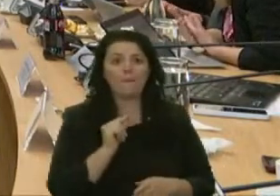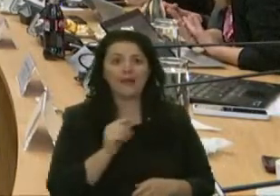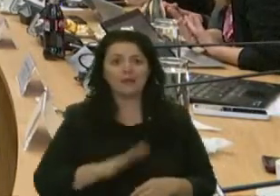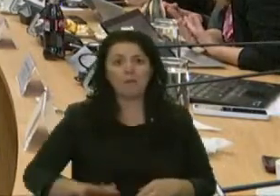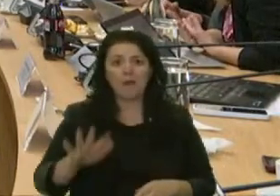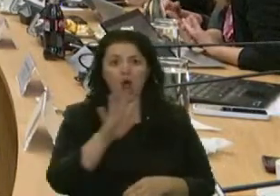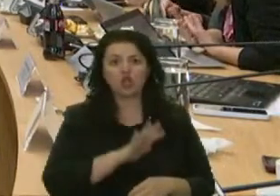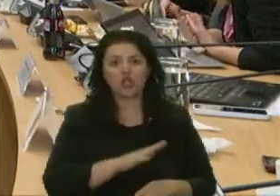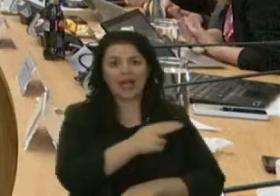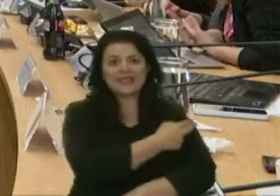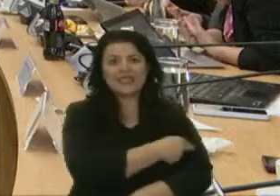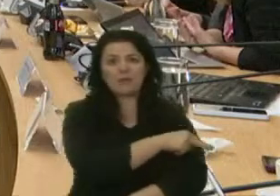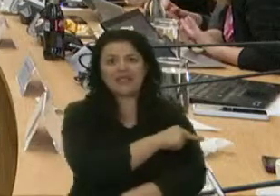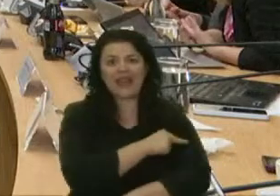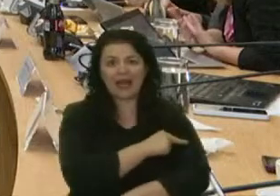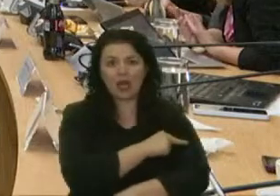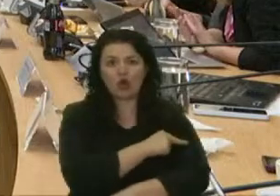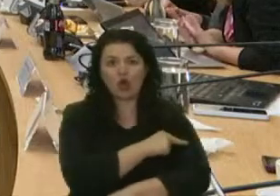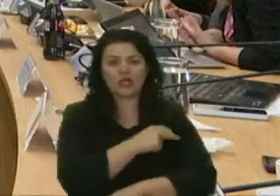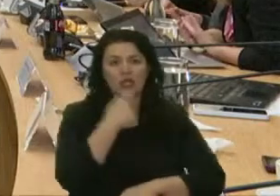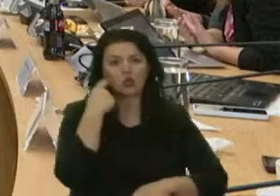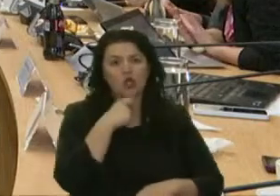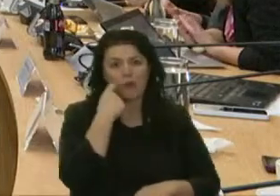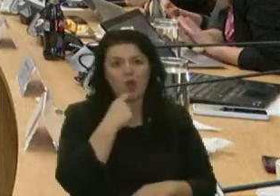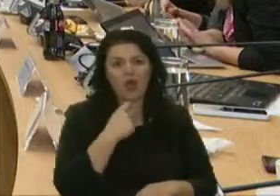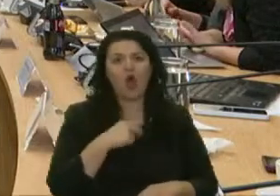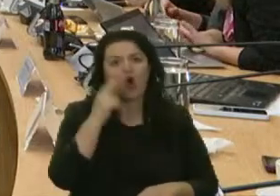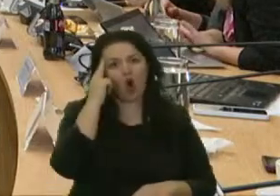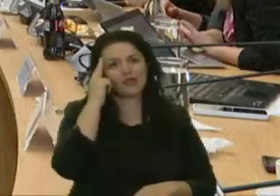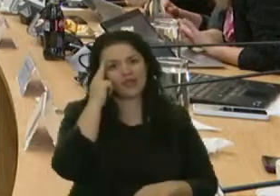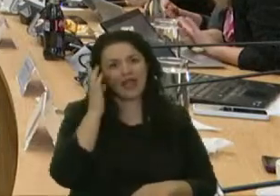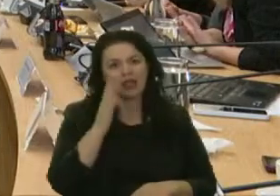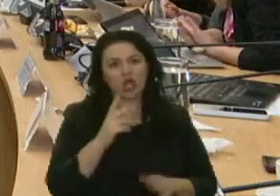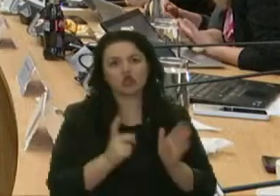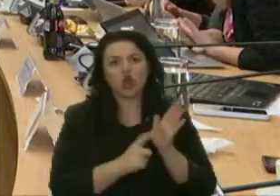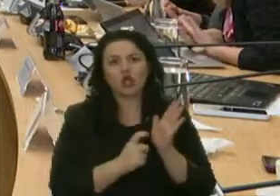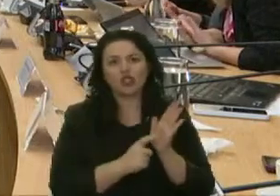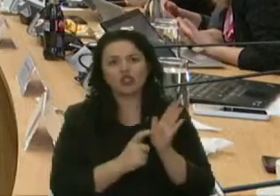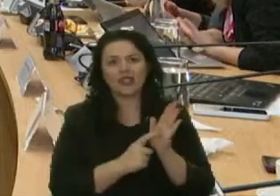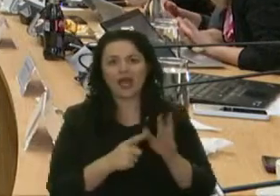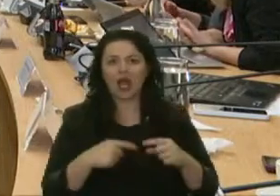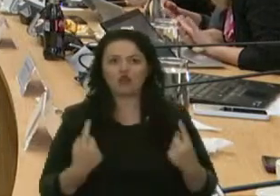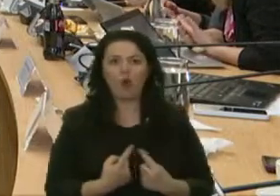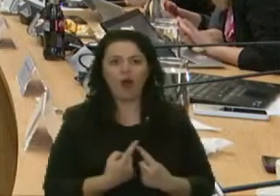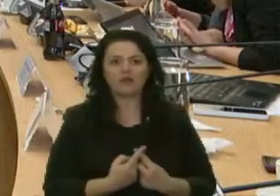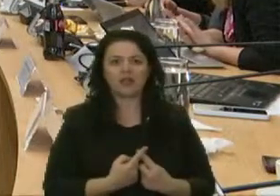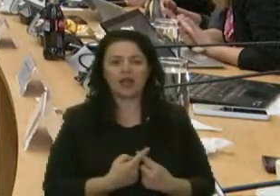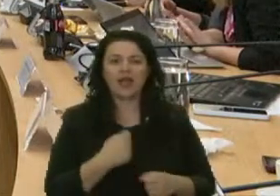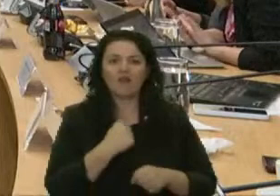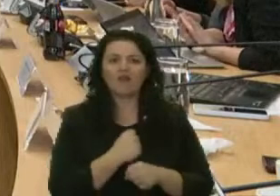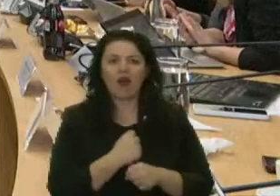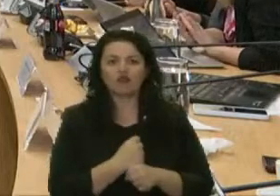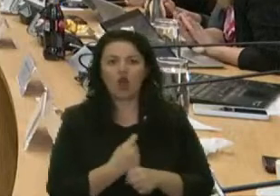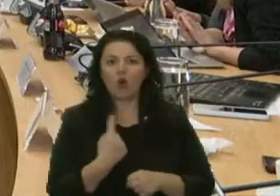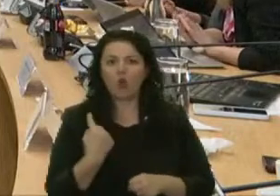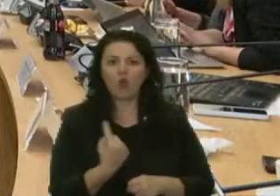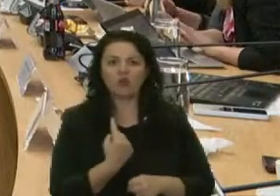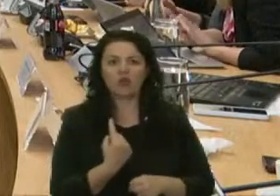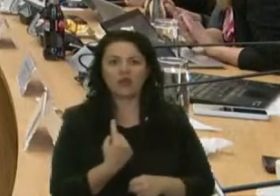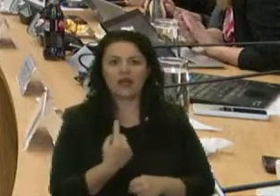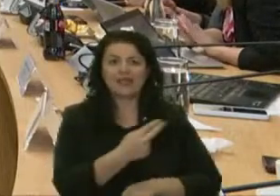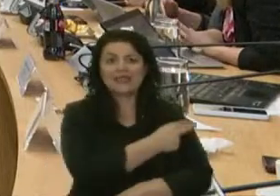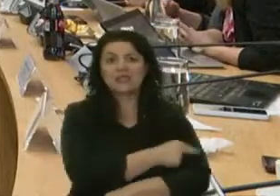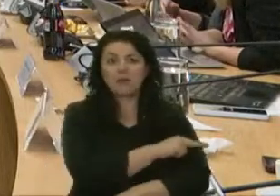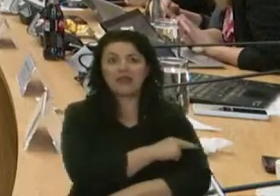majoritatea spitalelor din Cluj Napoca care consideră că solicitarea noastră de a face un